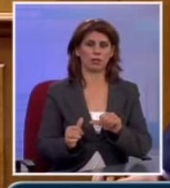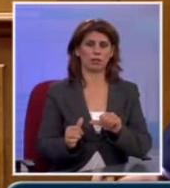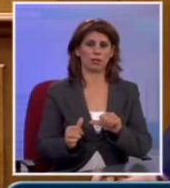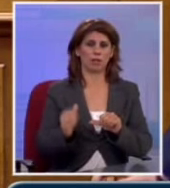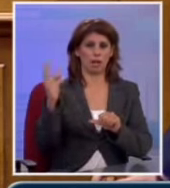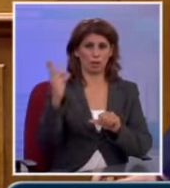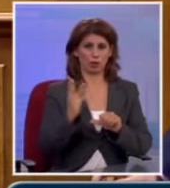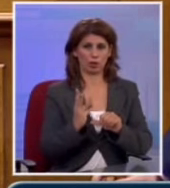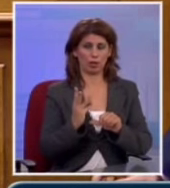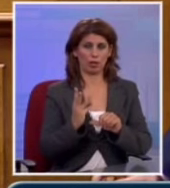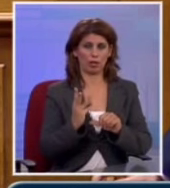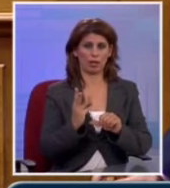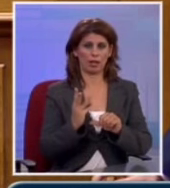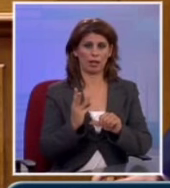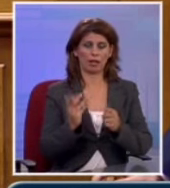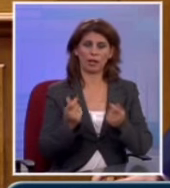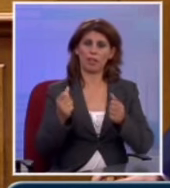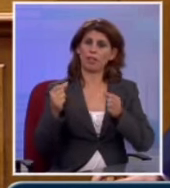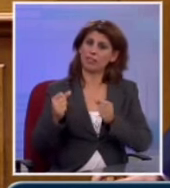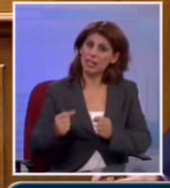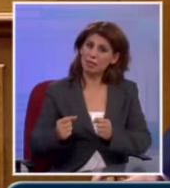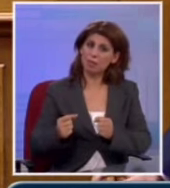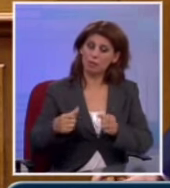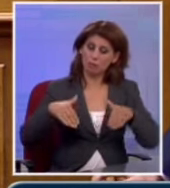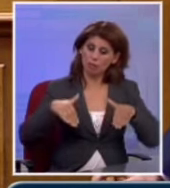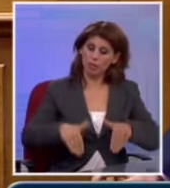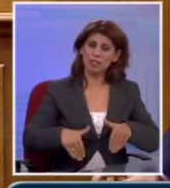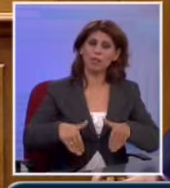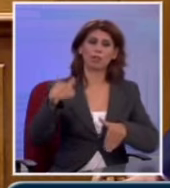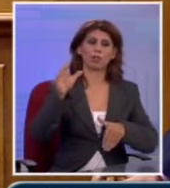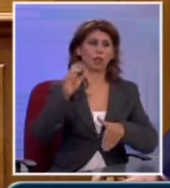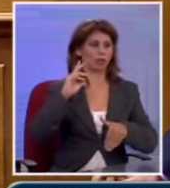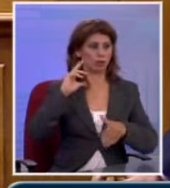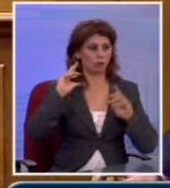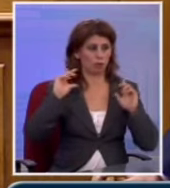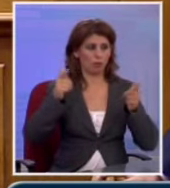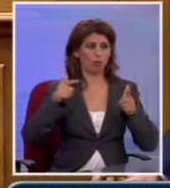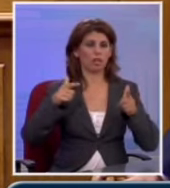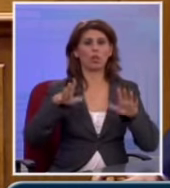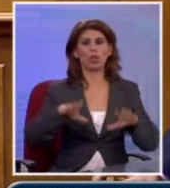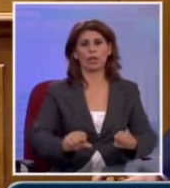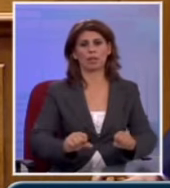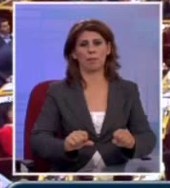από Τρόικα να γίνουν θεσμοί που θα σέβονται το δημοκρατικό κεκτημένο.